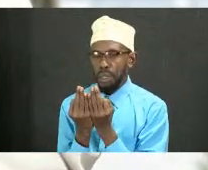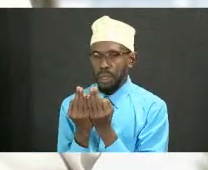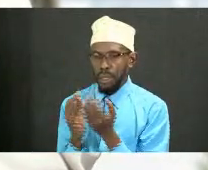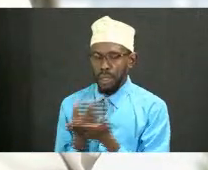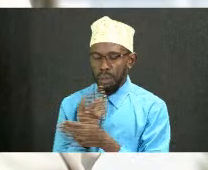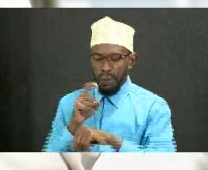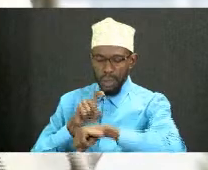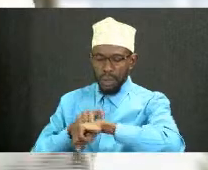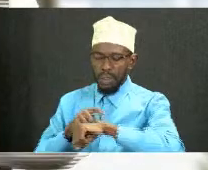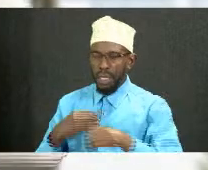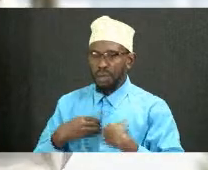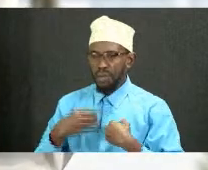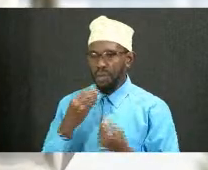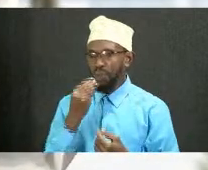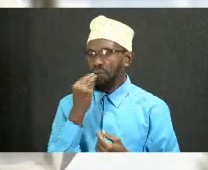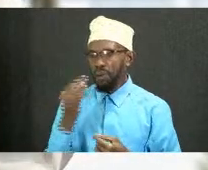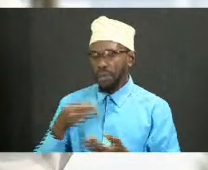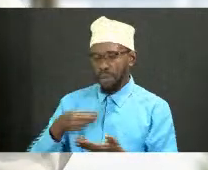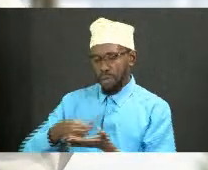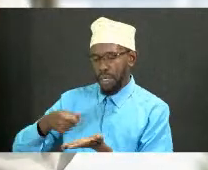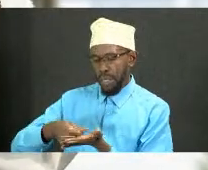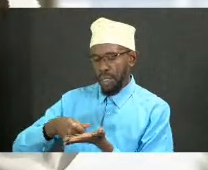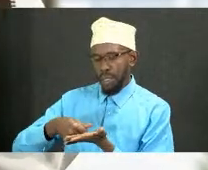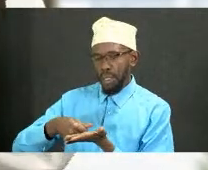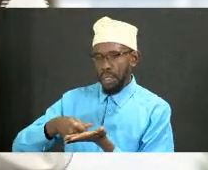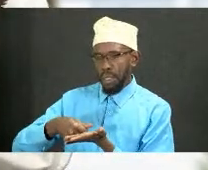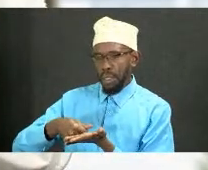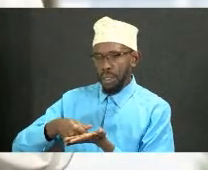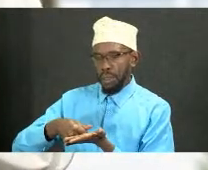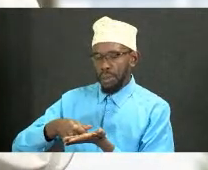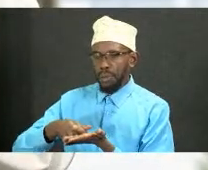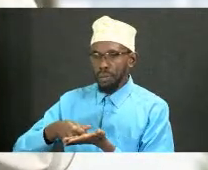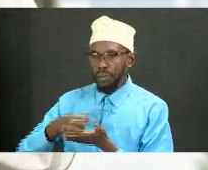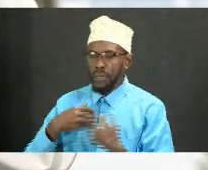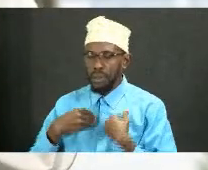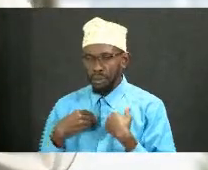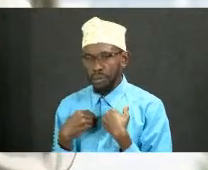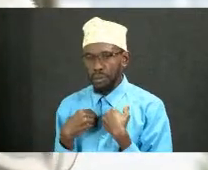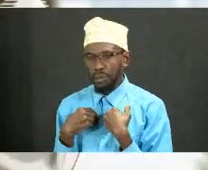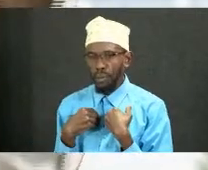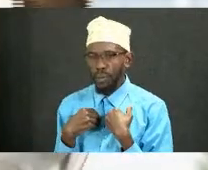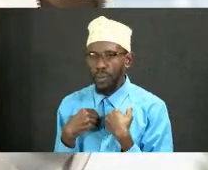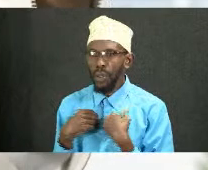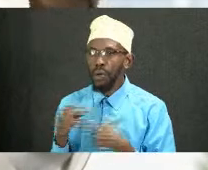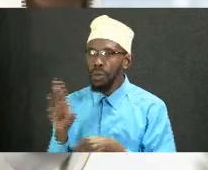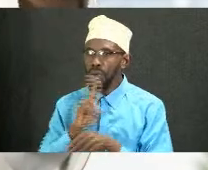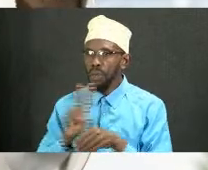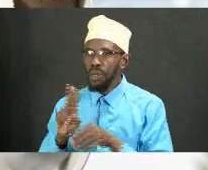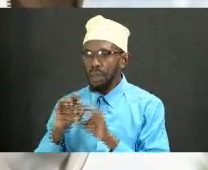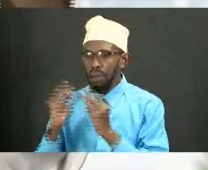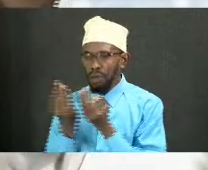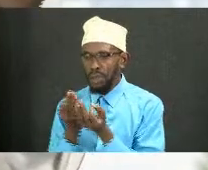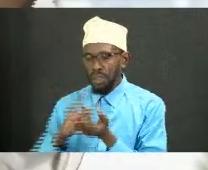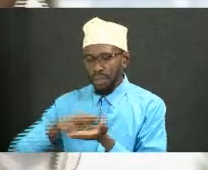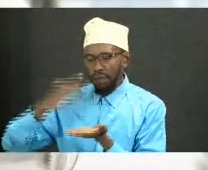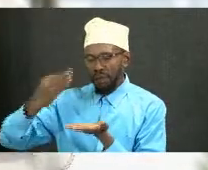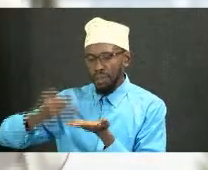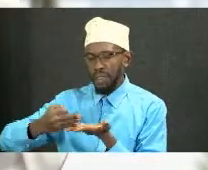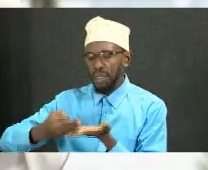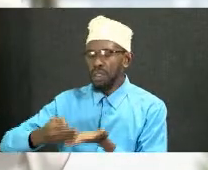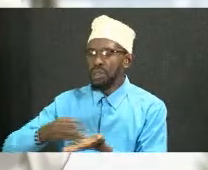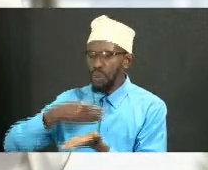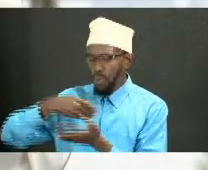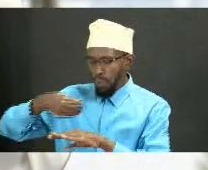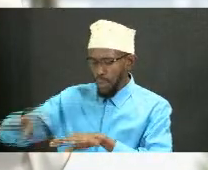saa zingine sisi upata pesa, lakini zile pesa au lile pato lako ambalo unalipata, you embezzle your own funds. Kwamba